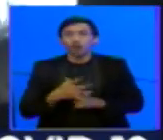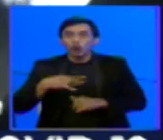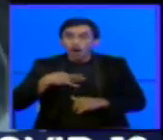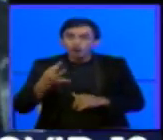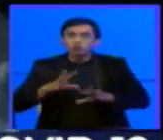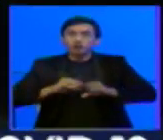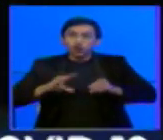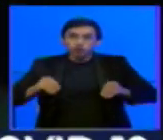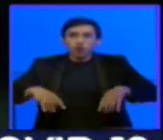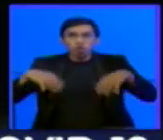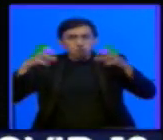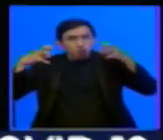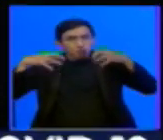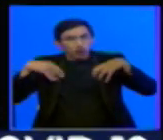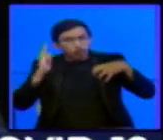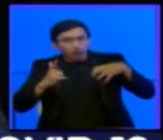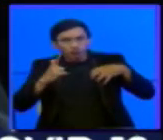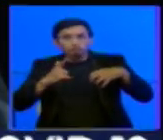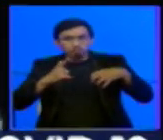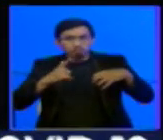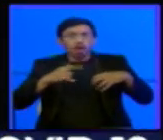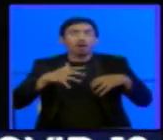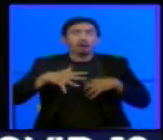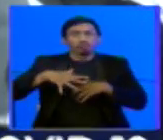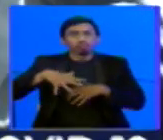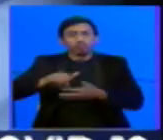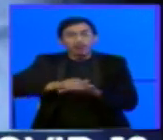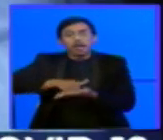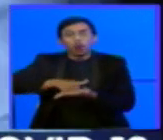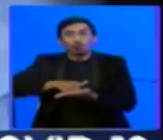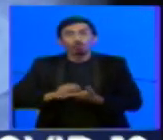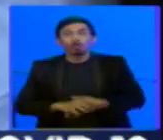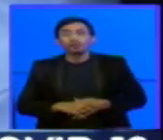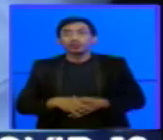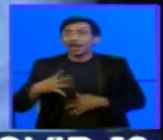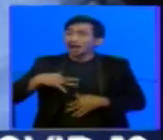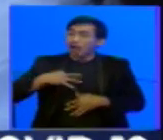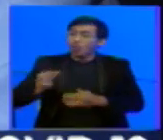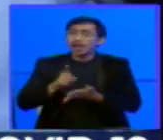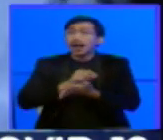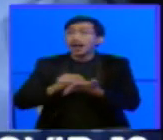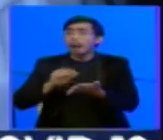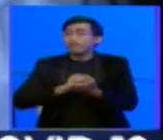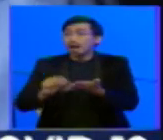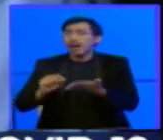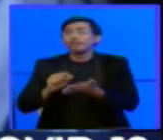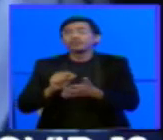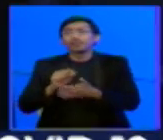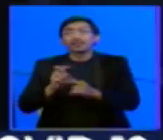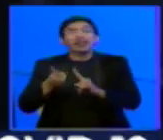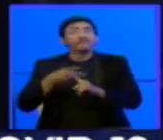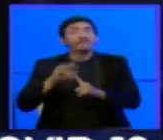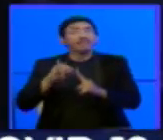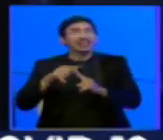guyuran hujan di Madiun, Jawa Timur. Di antara sejumlah relawan yang bekerja, salah satunya sosok relawan belia, Fitra Adi